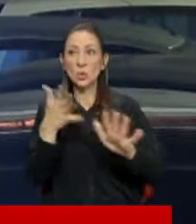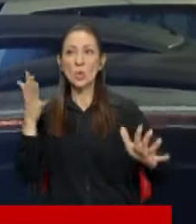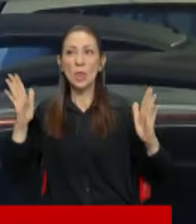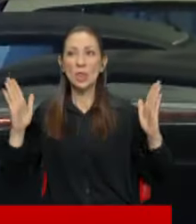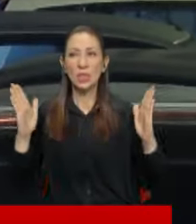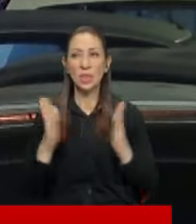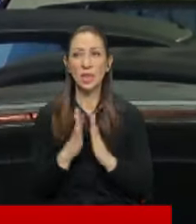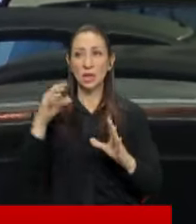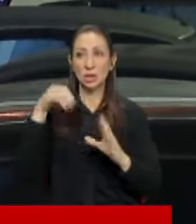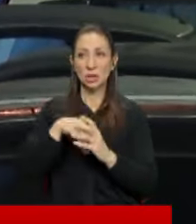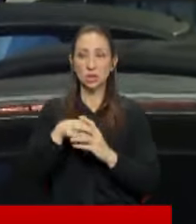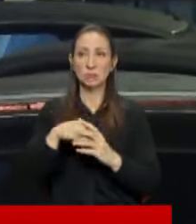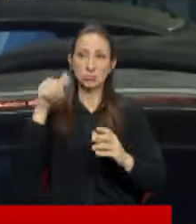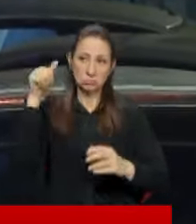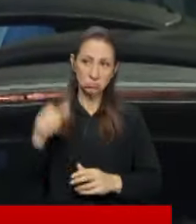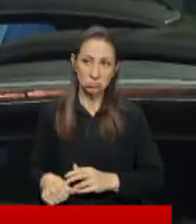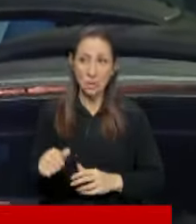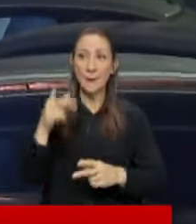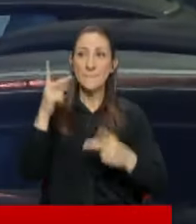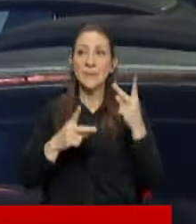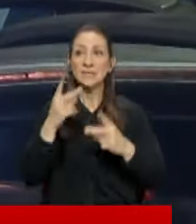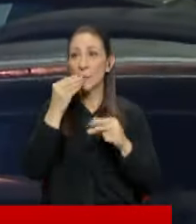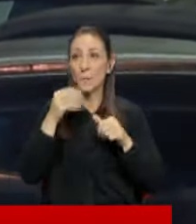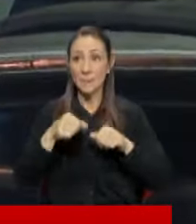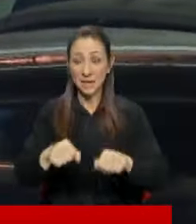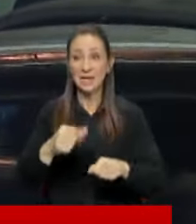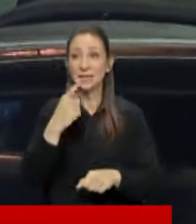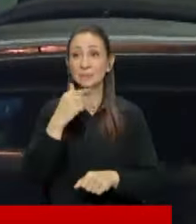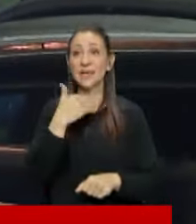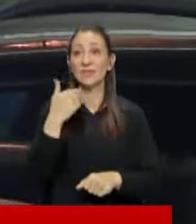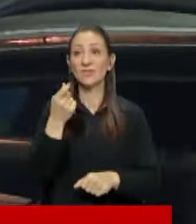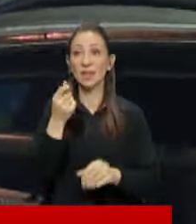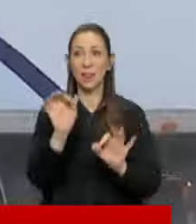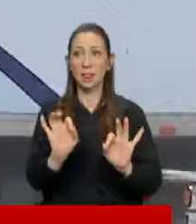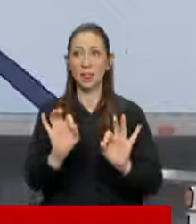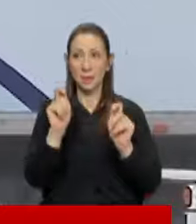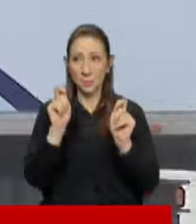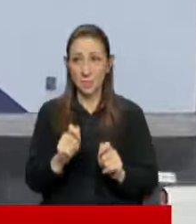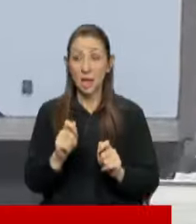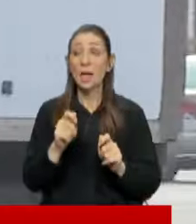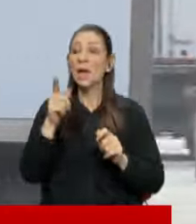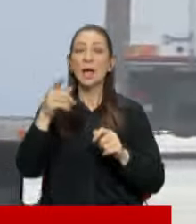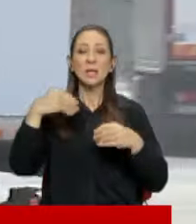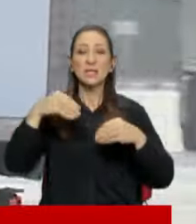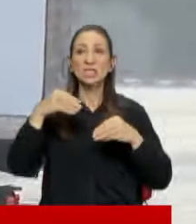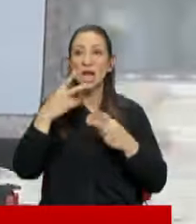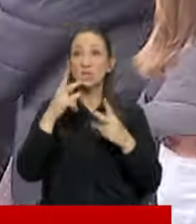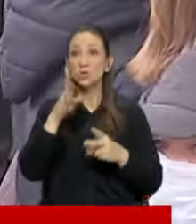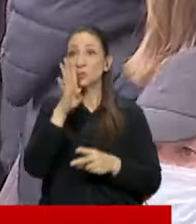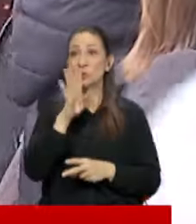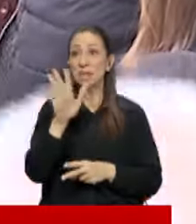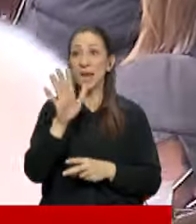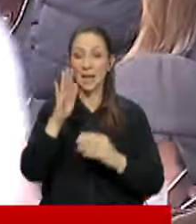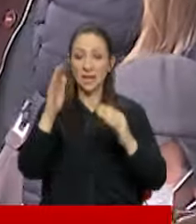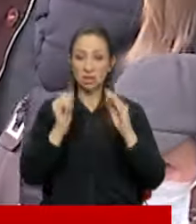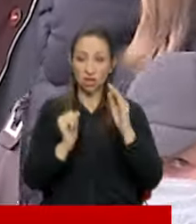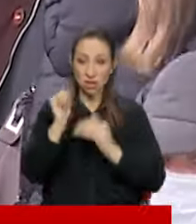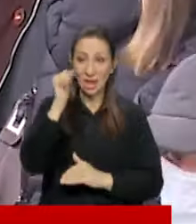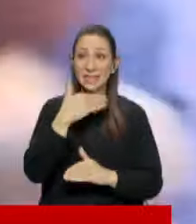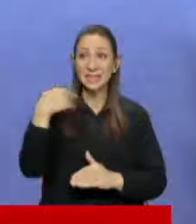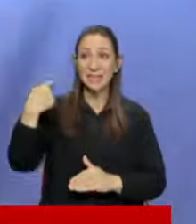kuyrukları da eritebilmek için düğmeye bastı. Bazı marketlerde kırmızı et fiyatları sabitlendi. Perakendeciler açıkladı, 450 liraya kadar